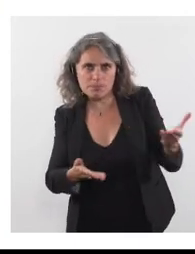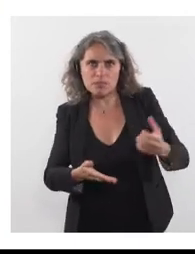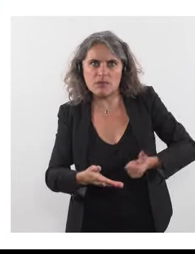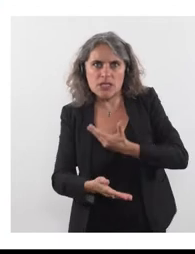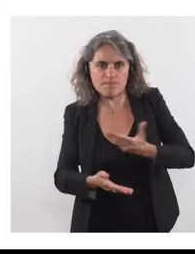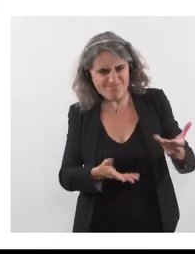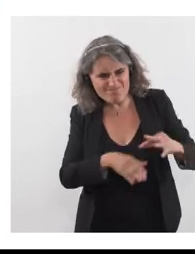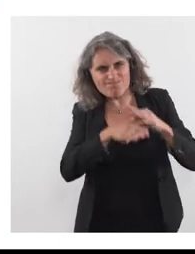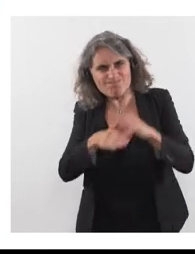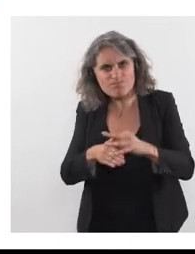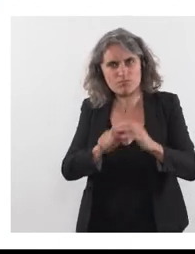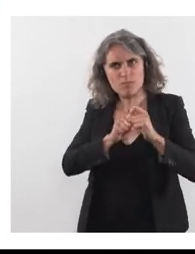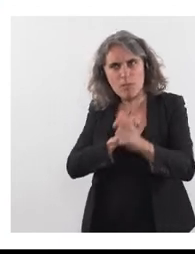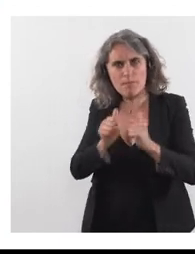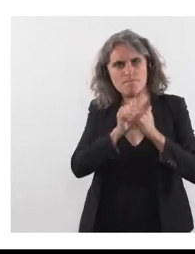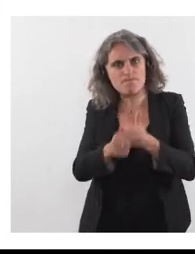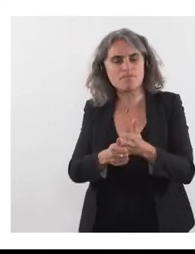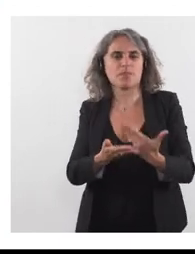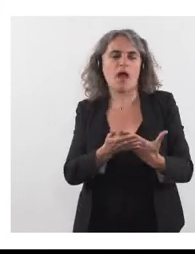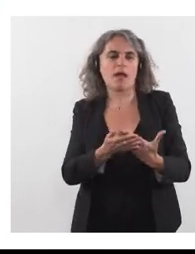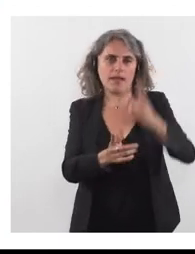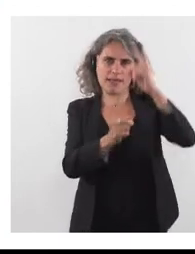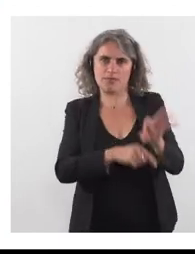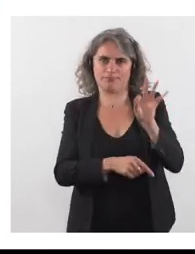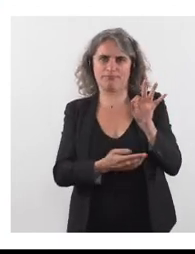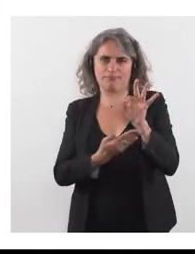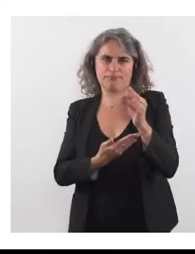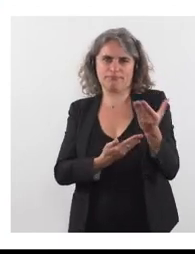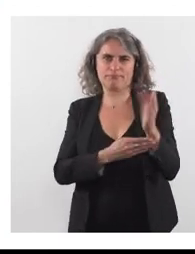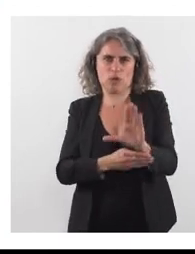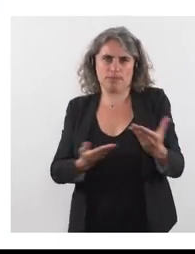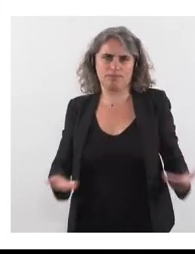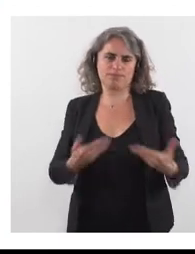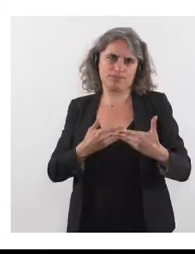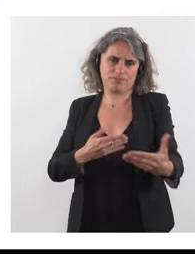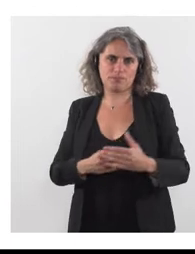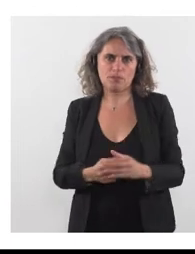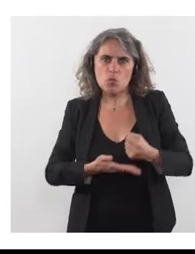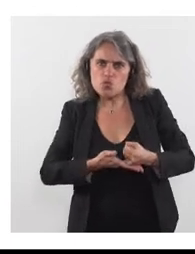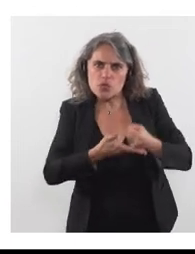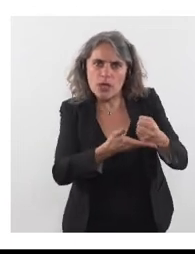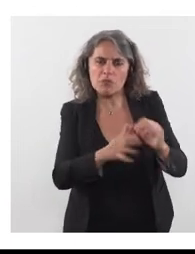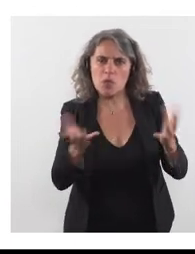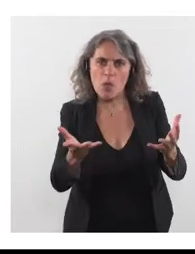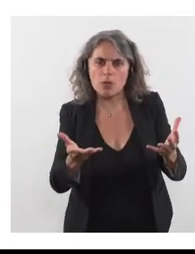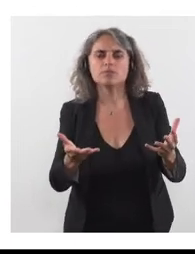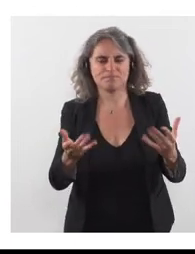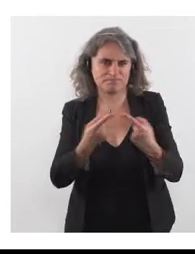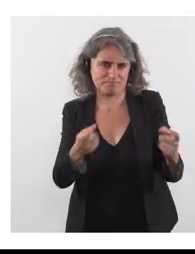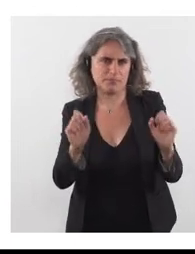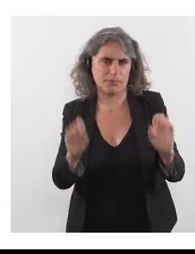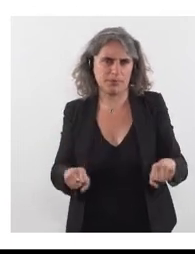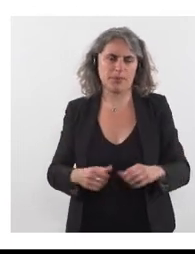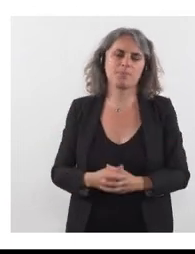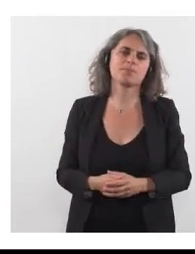justice, c'est à ce sujet-là que nous allons parler aujourd'hui. Et ce soutien, il peut prendre différentes formes. Différentes